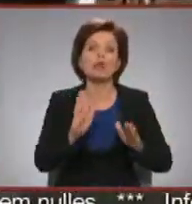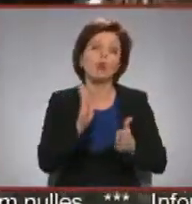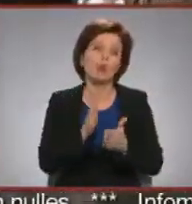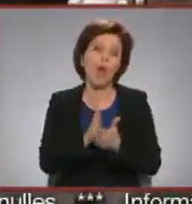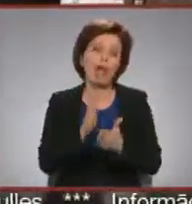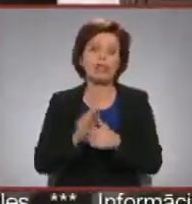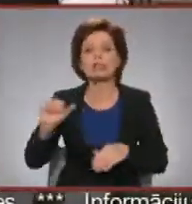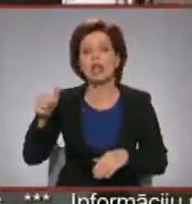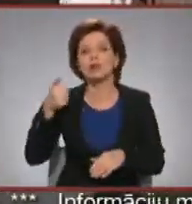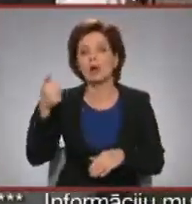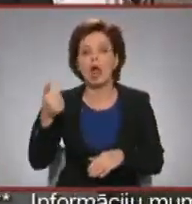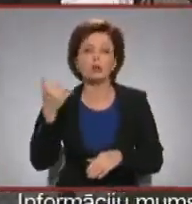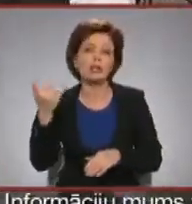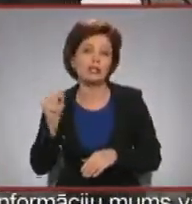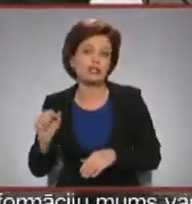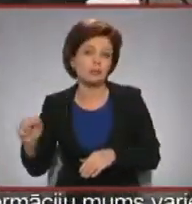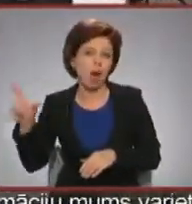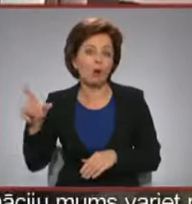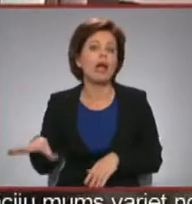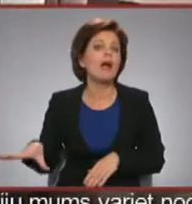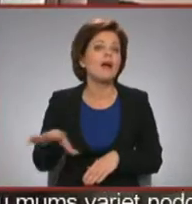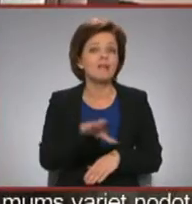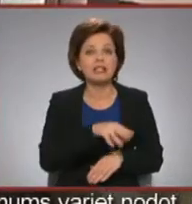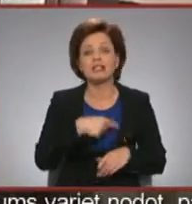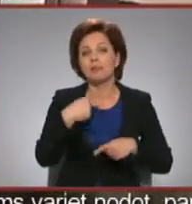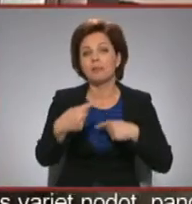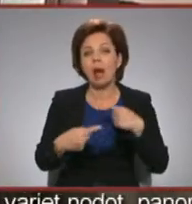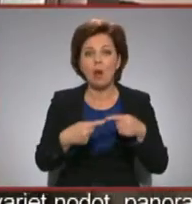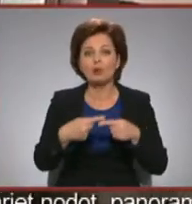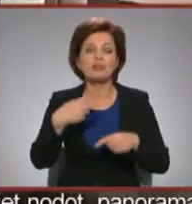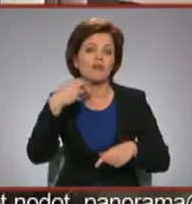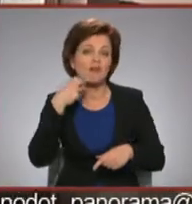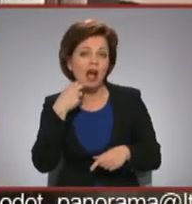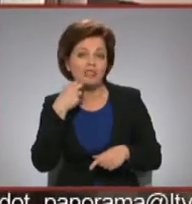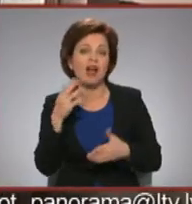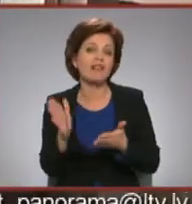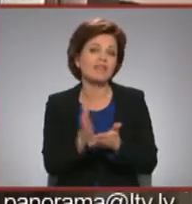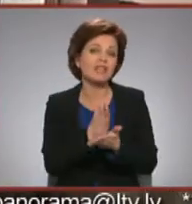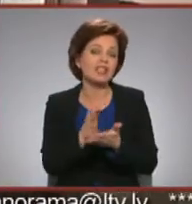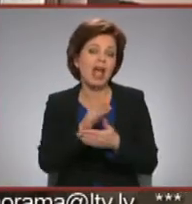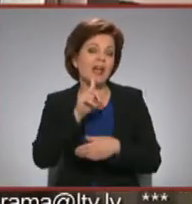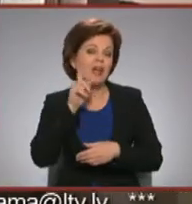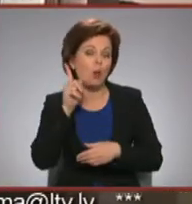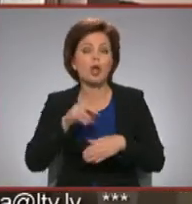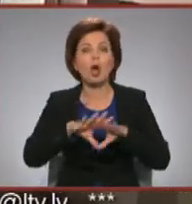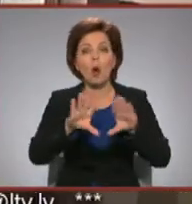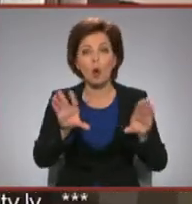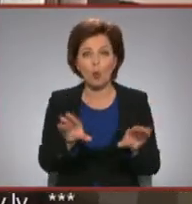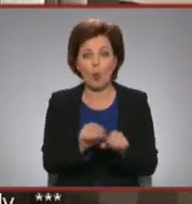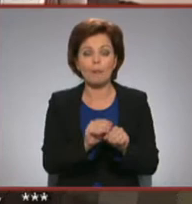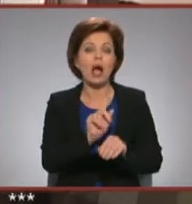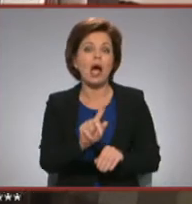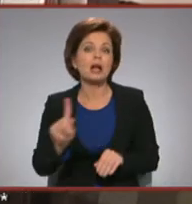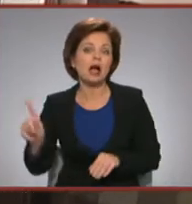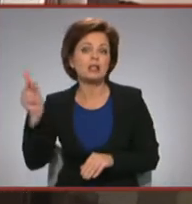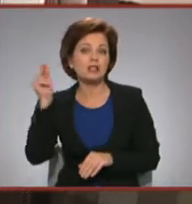tikai pieaug. Visas paaudzes īstenībā, gan vecākā, gan vidējā, gan jaunākā kopā. Un tad katrs mācās